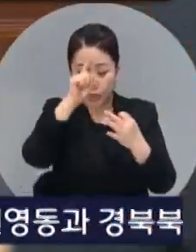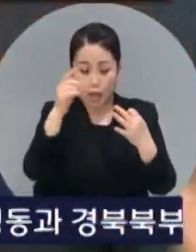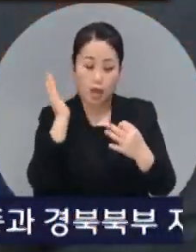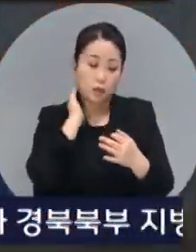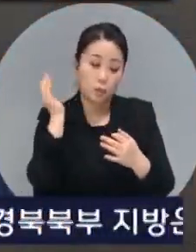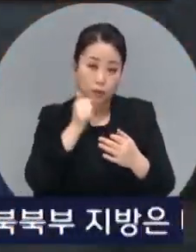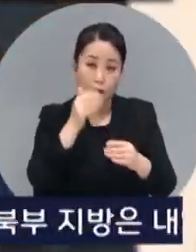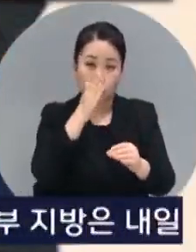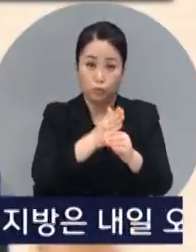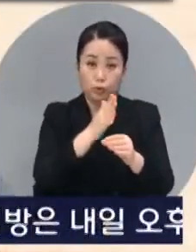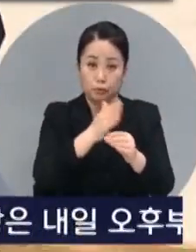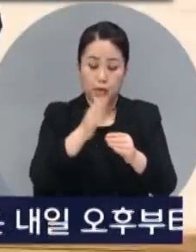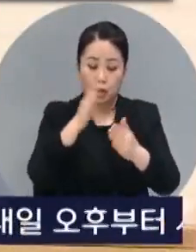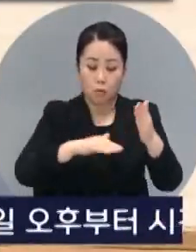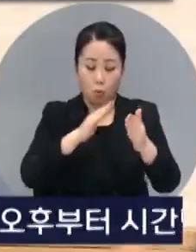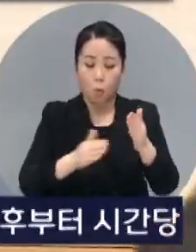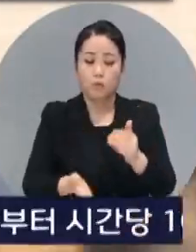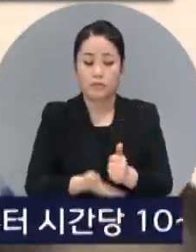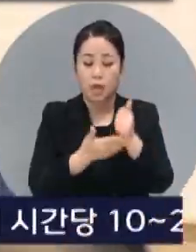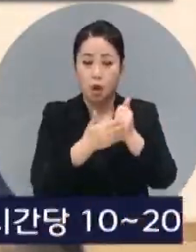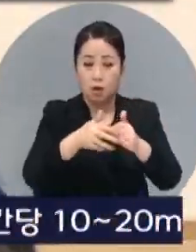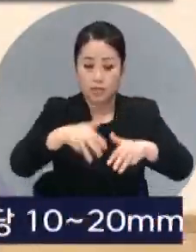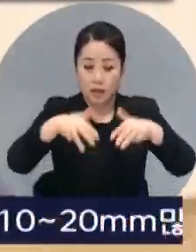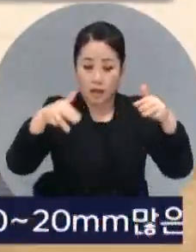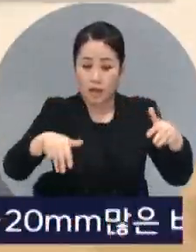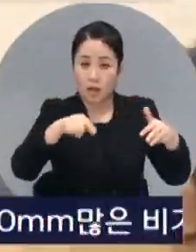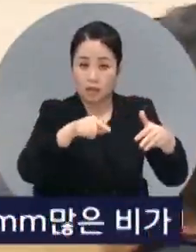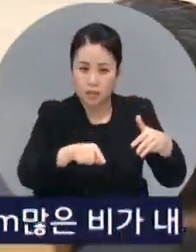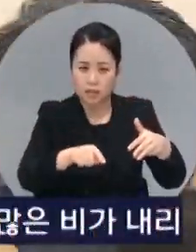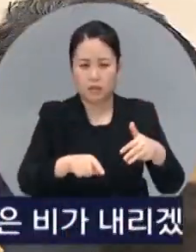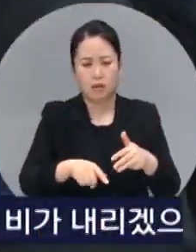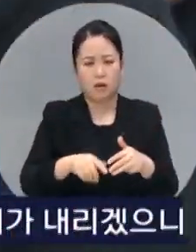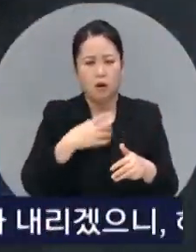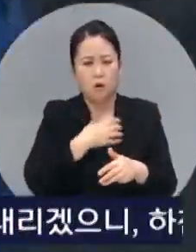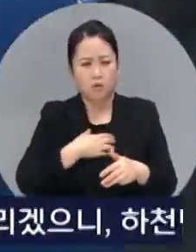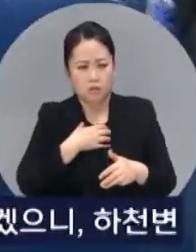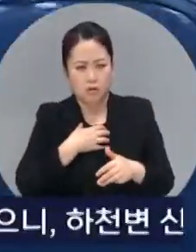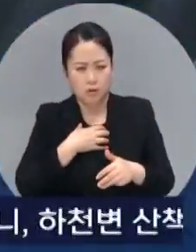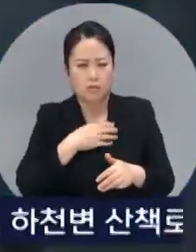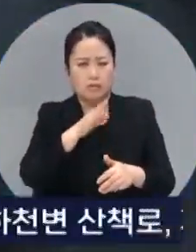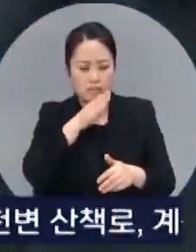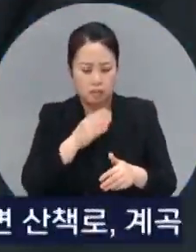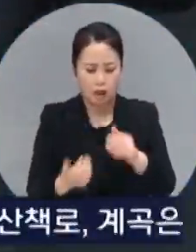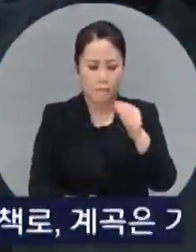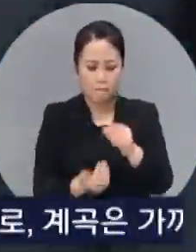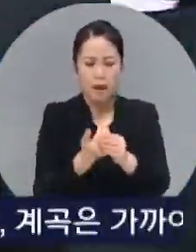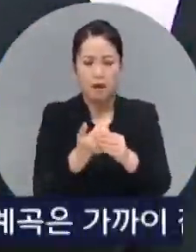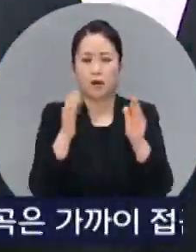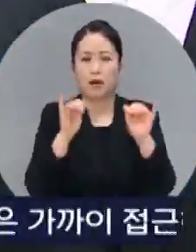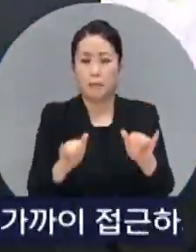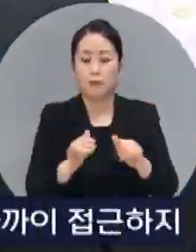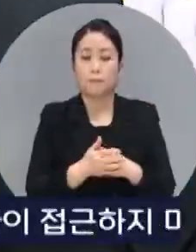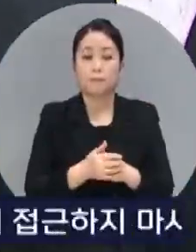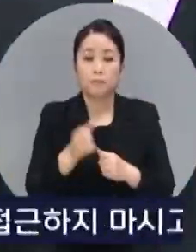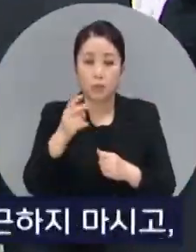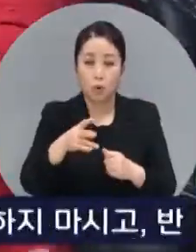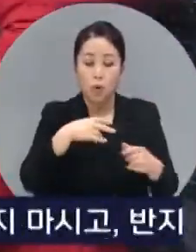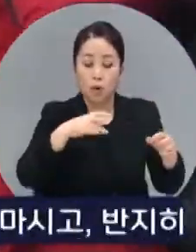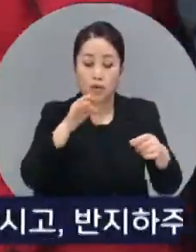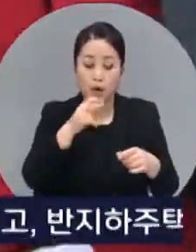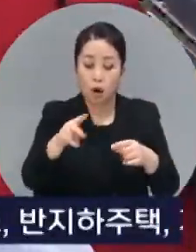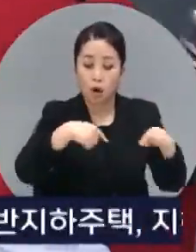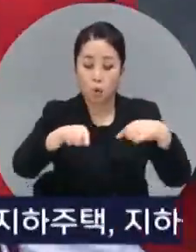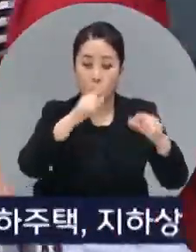어떤 공천 체제 이런 것들에 대한 우려들이 이제 현실화될 가능성. 여권의 공천 지형이 어떻게